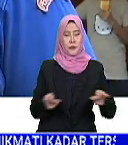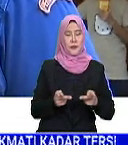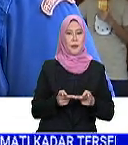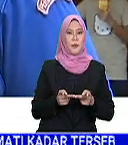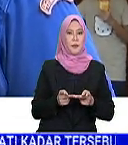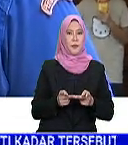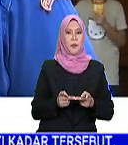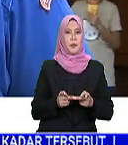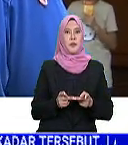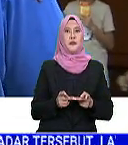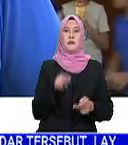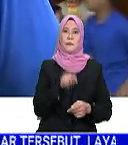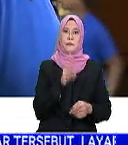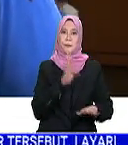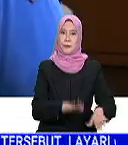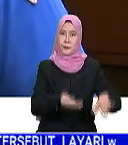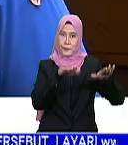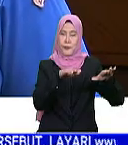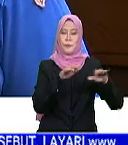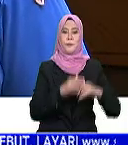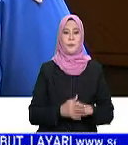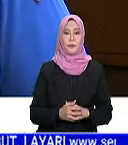kawasan-kawasan yang terjejas itulah. Okey,